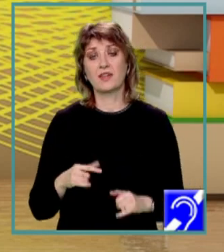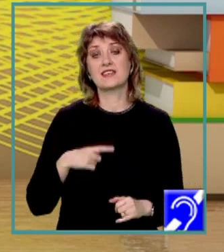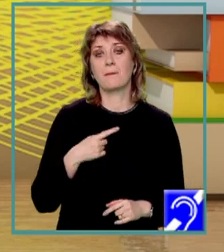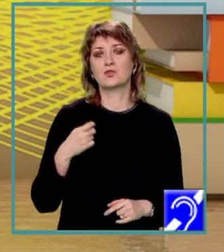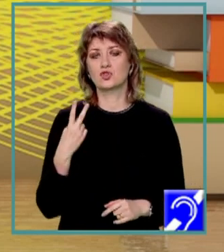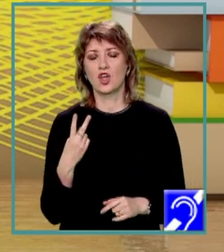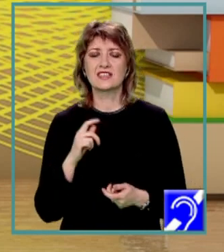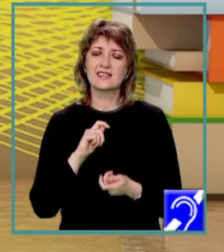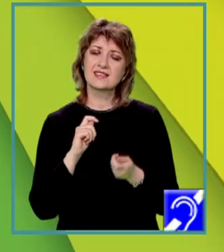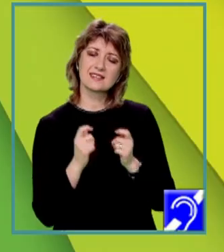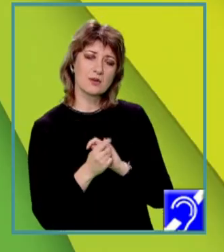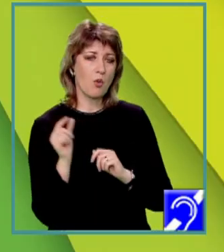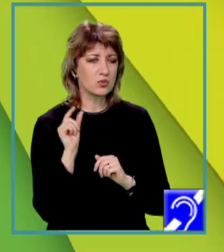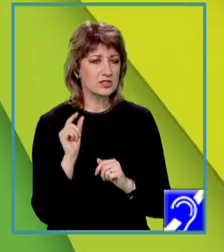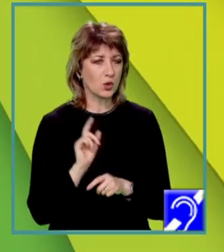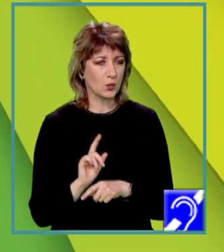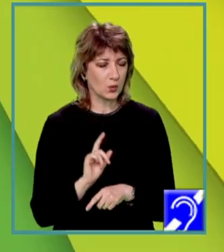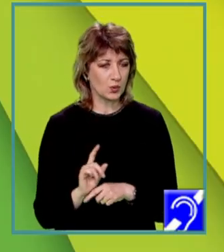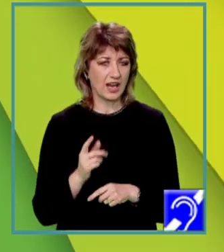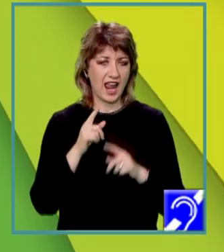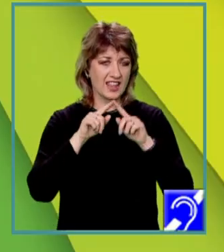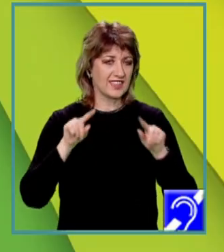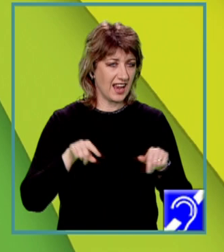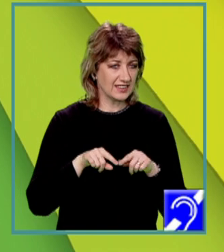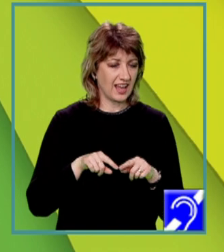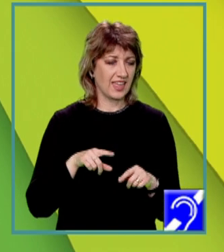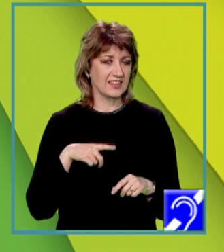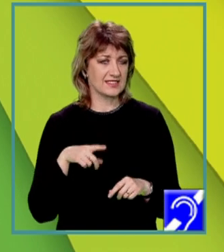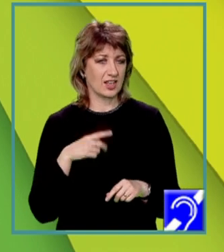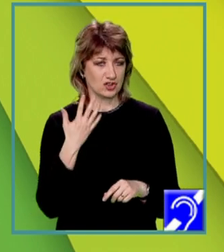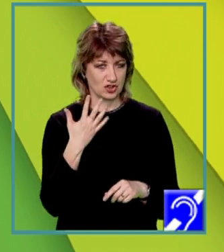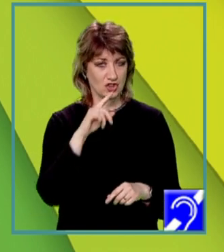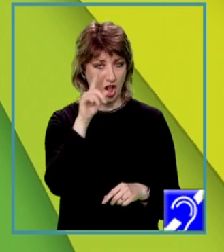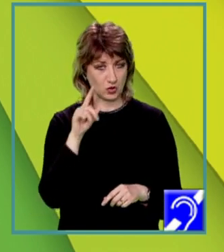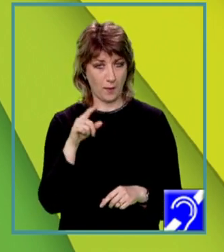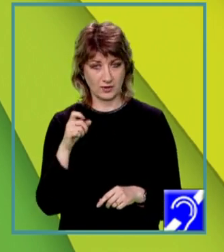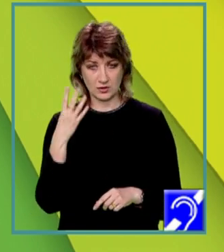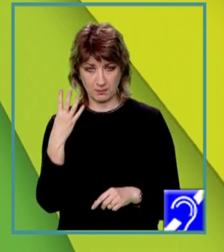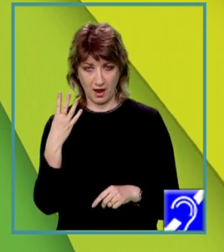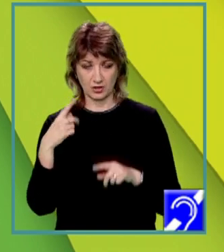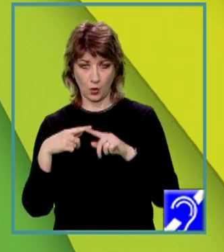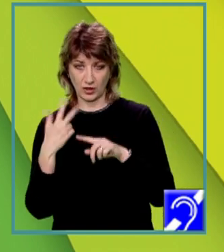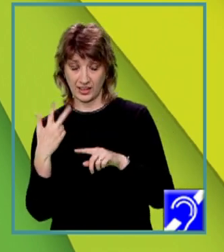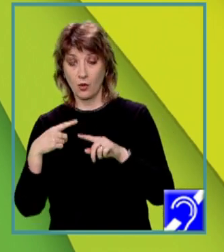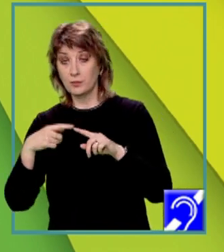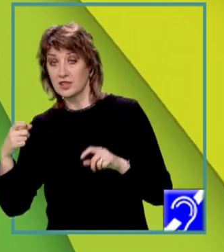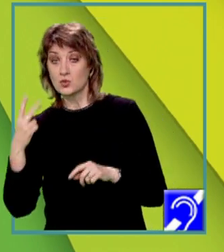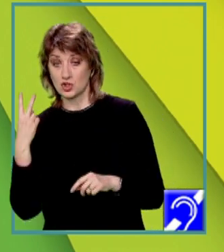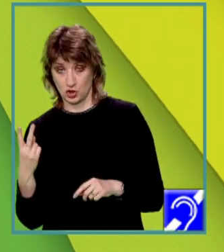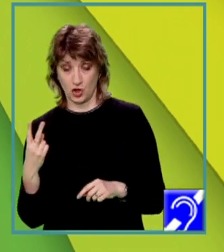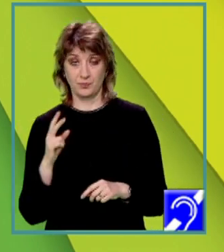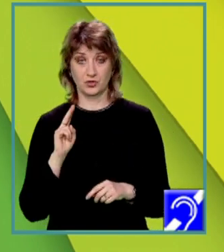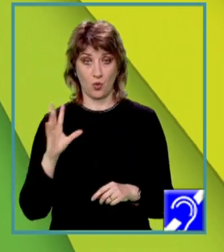să vedeți că se schimbă un pic lucrurile inclusiv la Delta Delta este 5 la a doua minus 4 ori 3 ori minus 2 adică